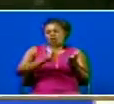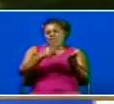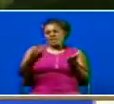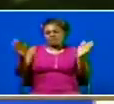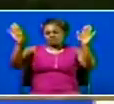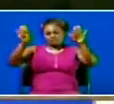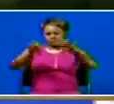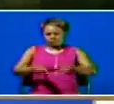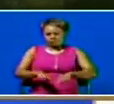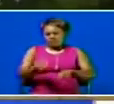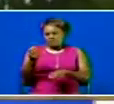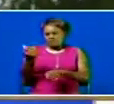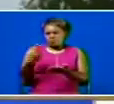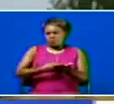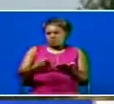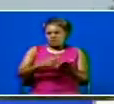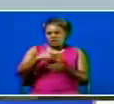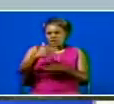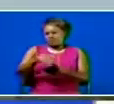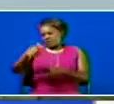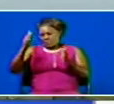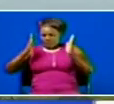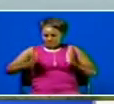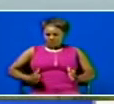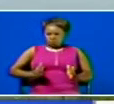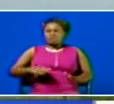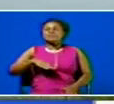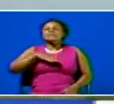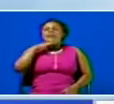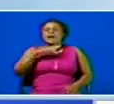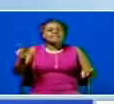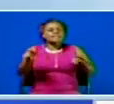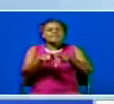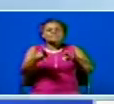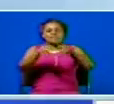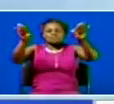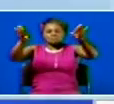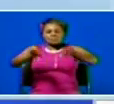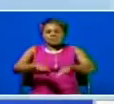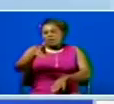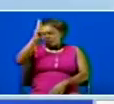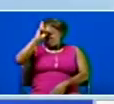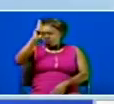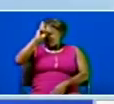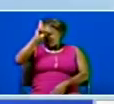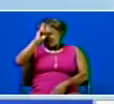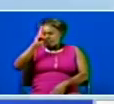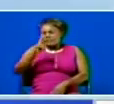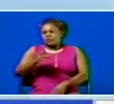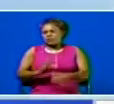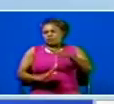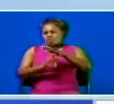Tukio hili limejiri majuma mawili baada ya raia mwingine wa kigeni kufariki katika bonde hilo. Mkuu wa polisi KU North Mwenda